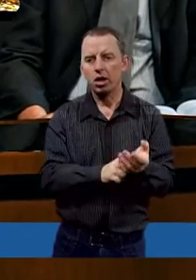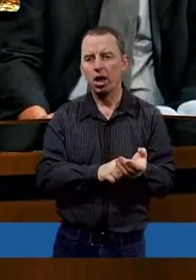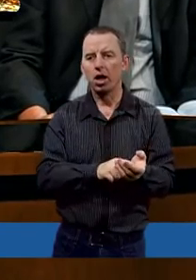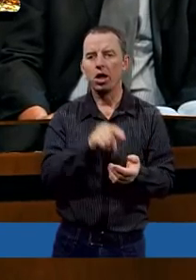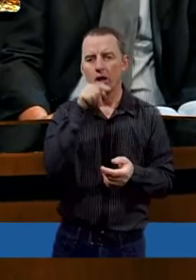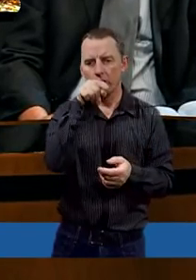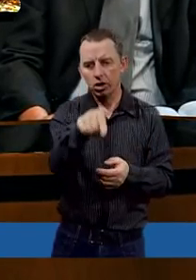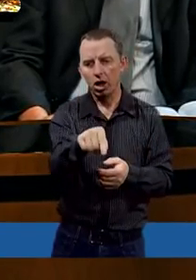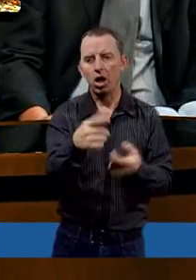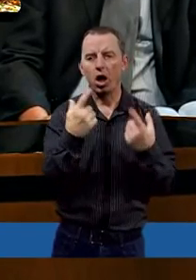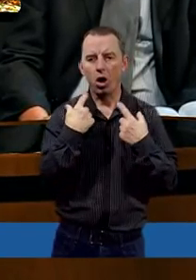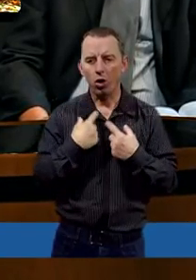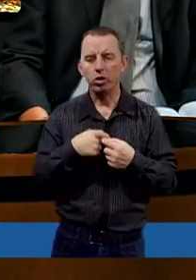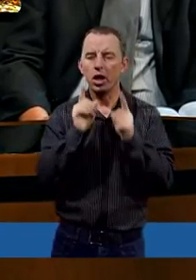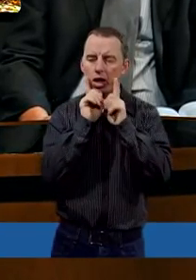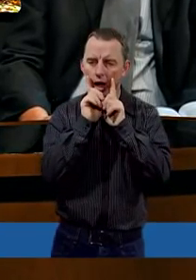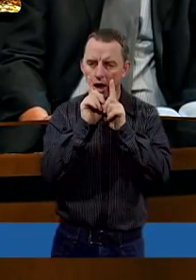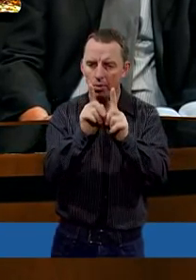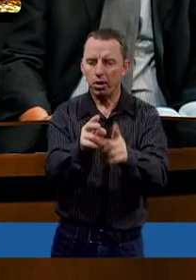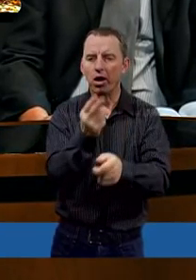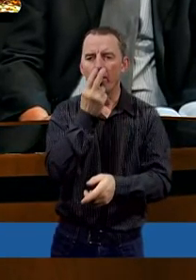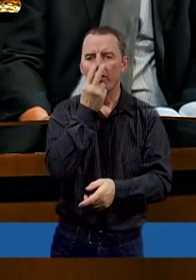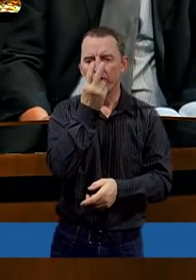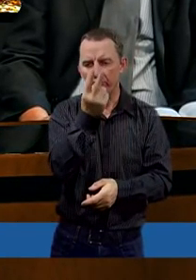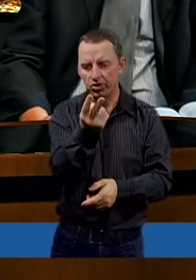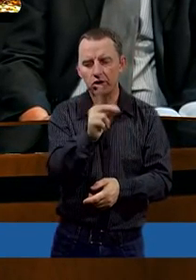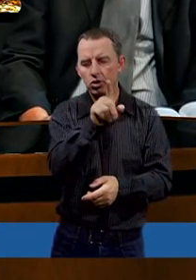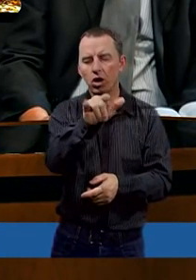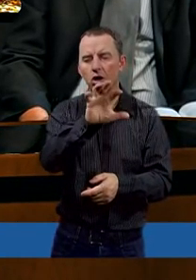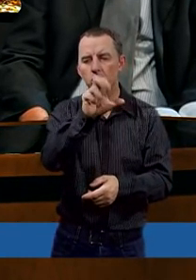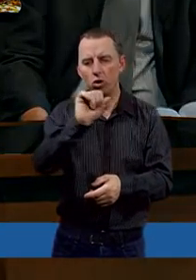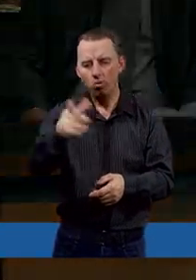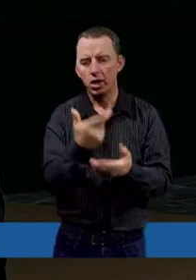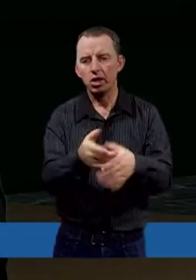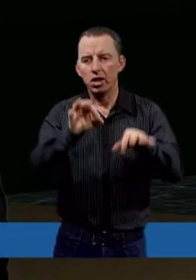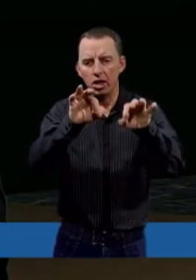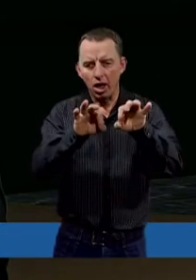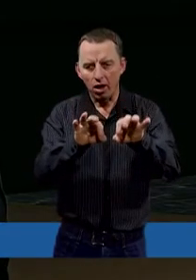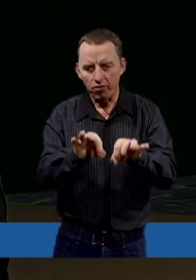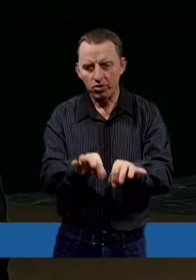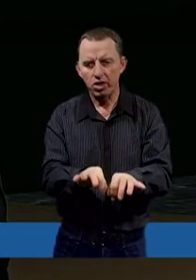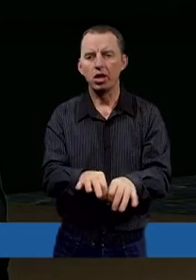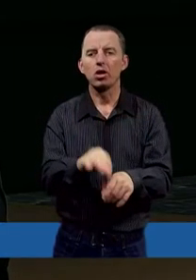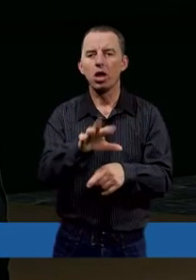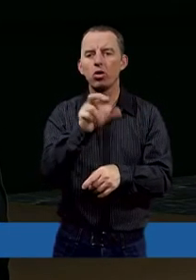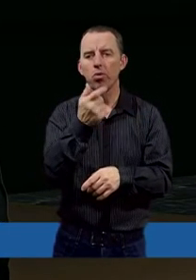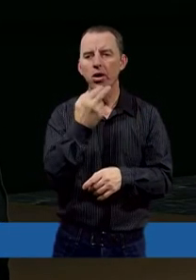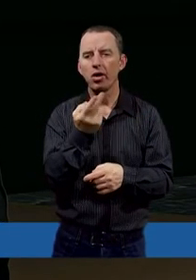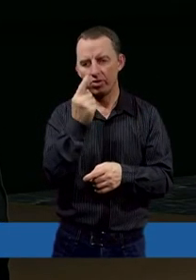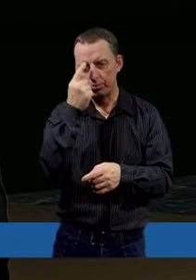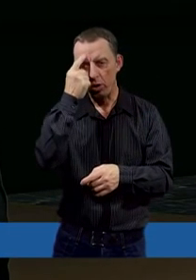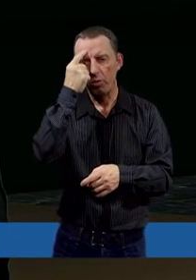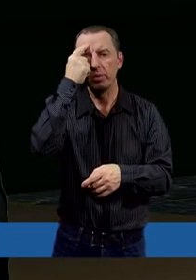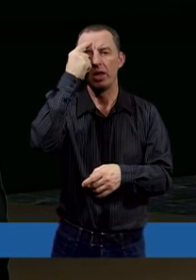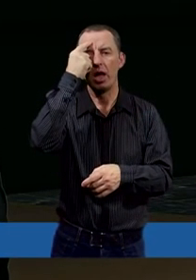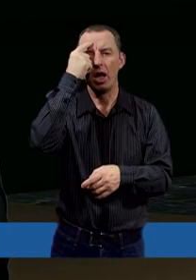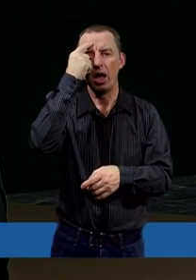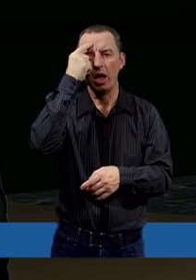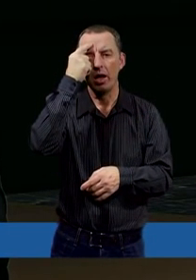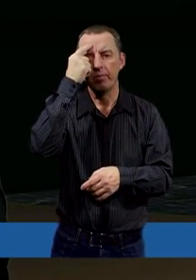właśnie jako osoba, która naprawdę widzi, że on jest niewinny. Zresztą tak jak lekcja to wspomina.